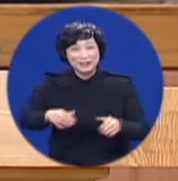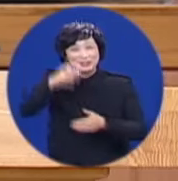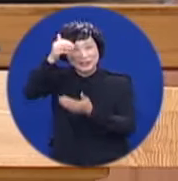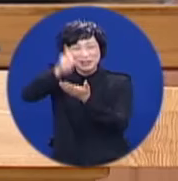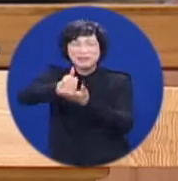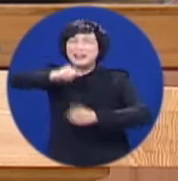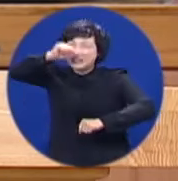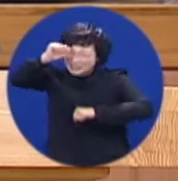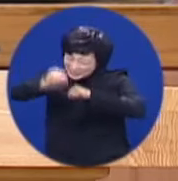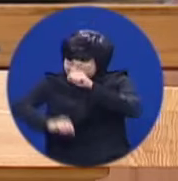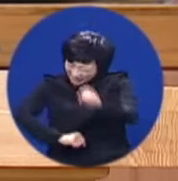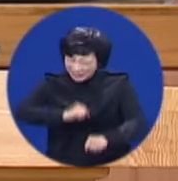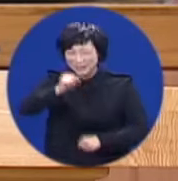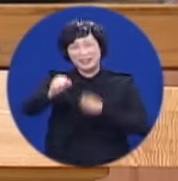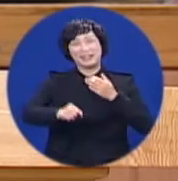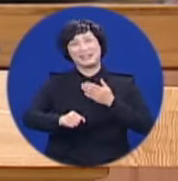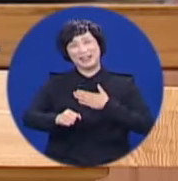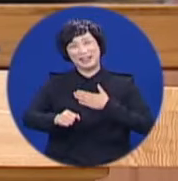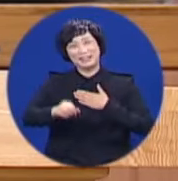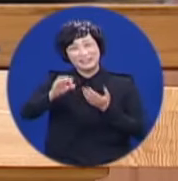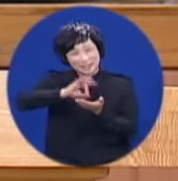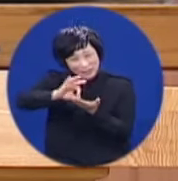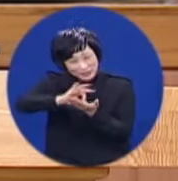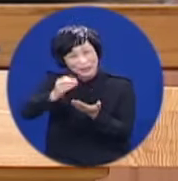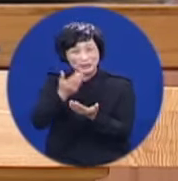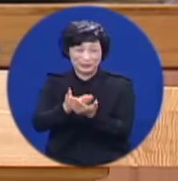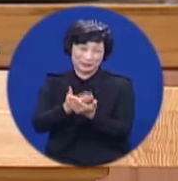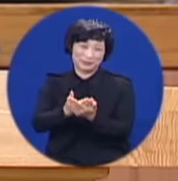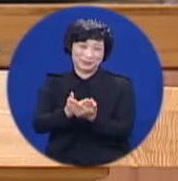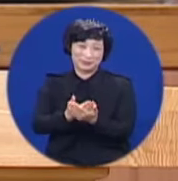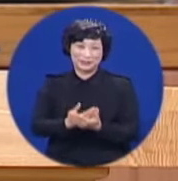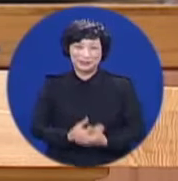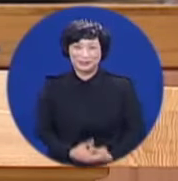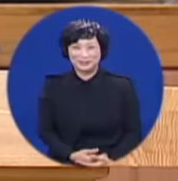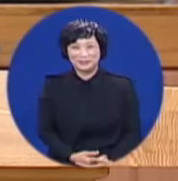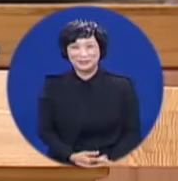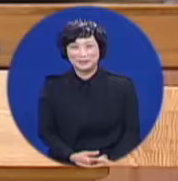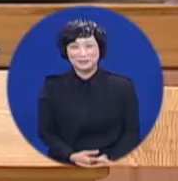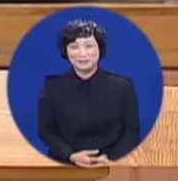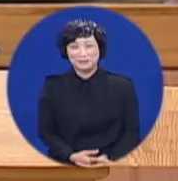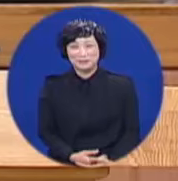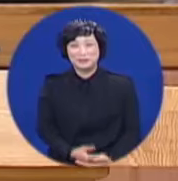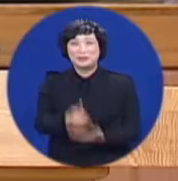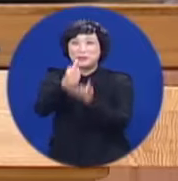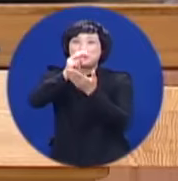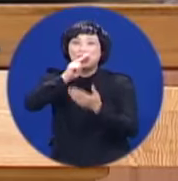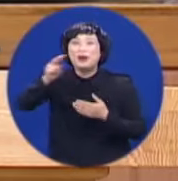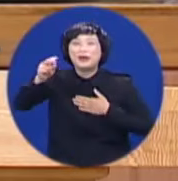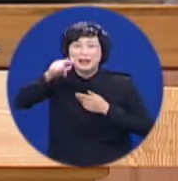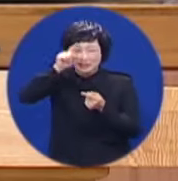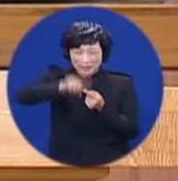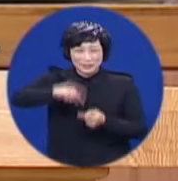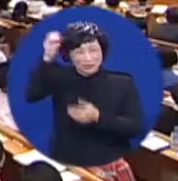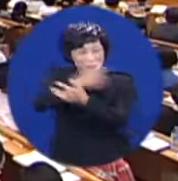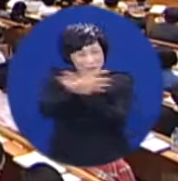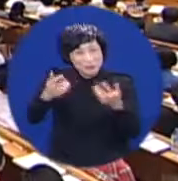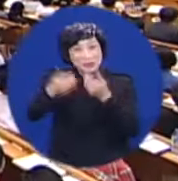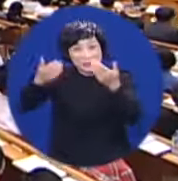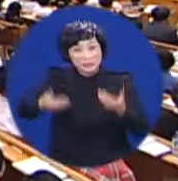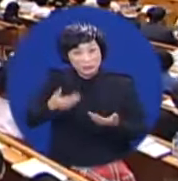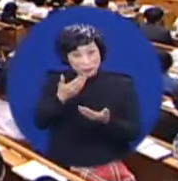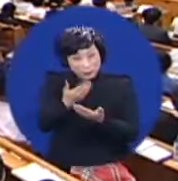성령님 마음대로 결박 사용하신다 이 말입니다. 주여 이렇게 충만하게